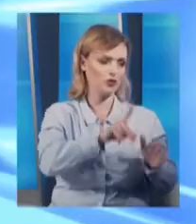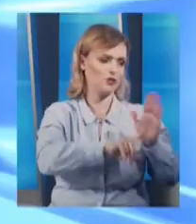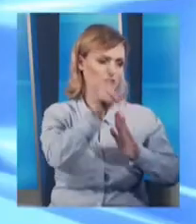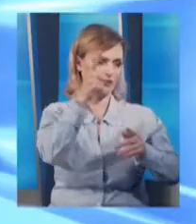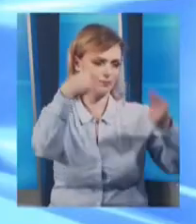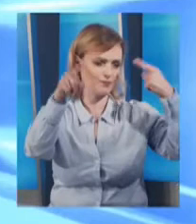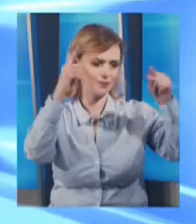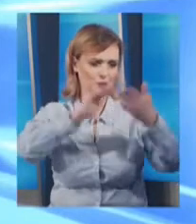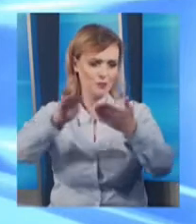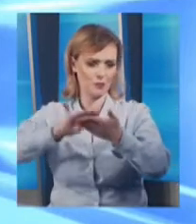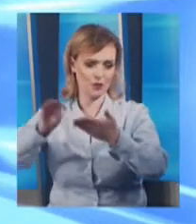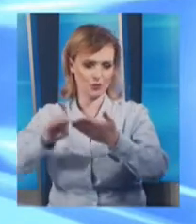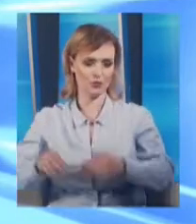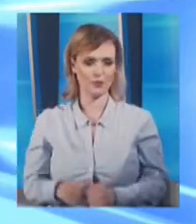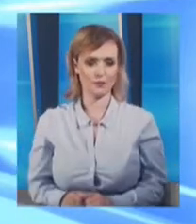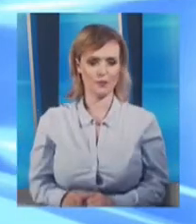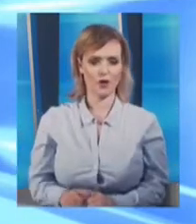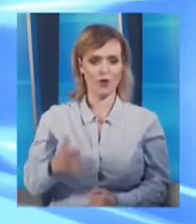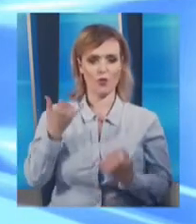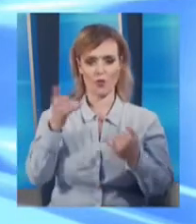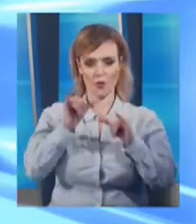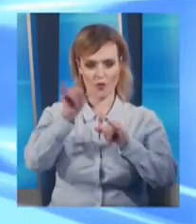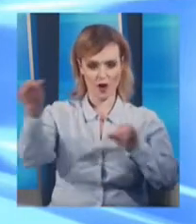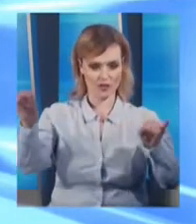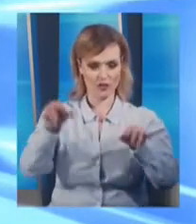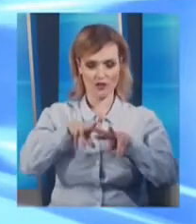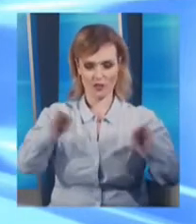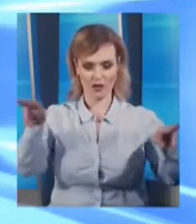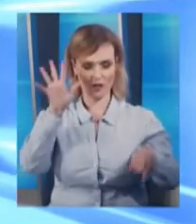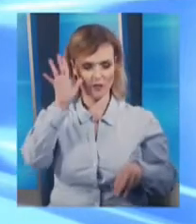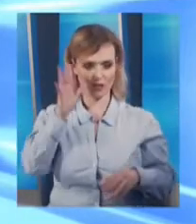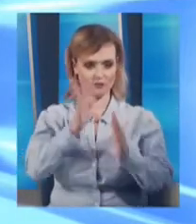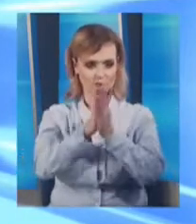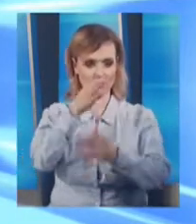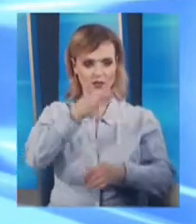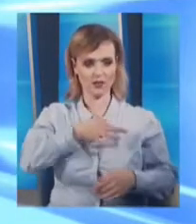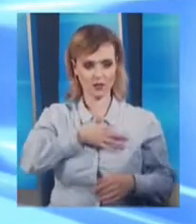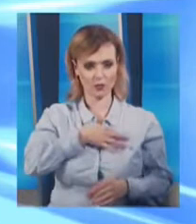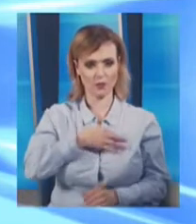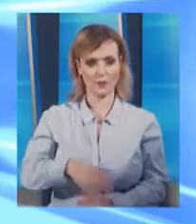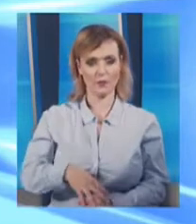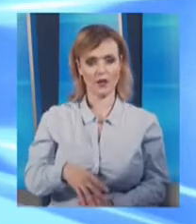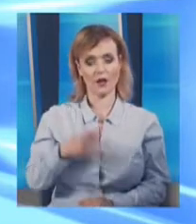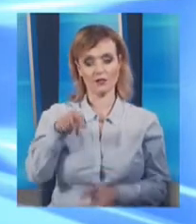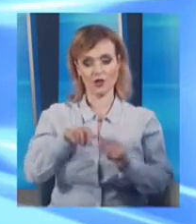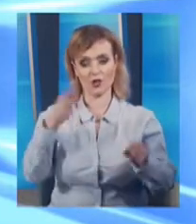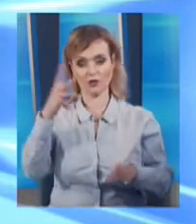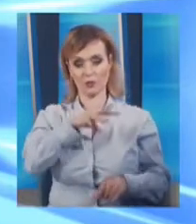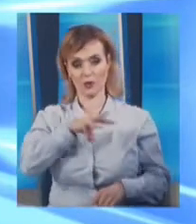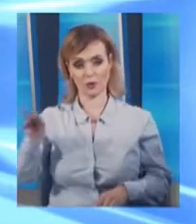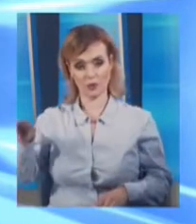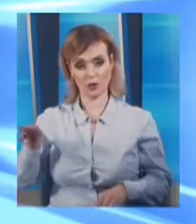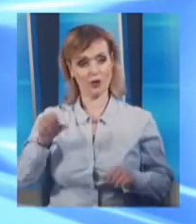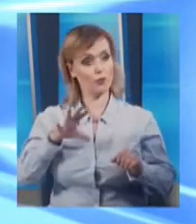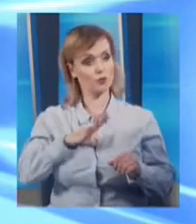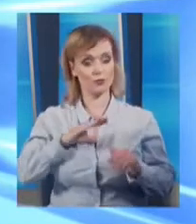mult! Aveți cam același timp. Vreau să vă rog să ne spuneți și nouă, în 2 minute, dar poate